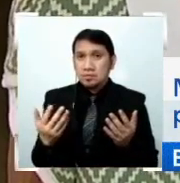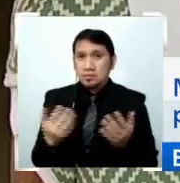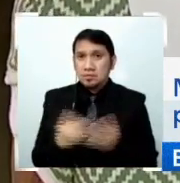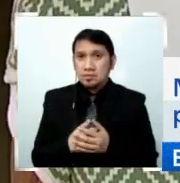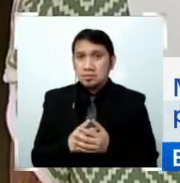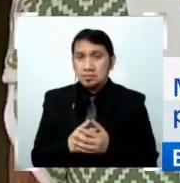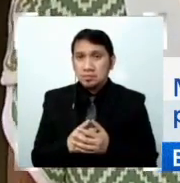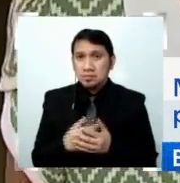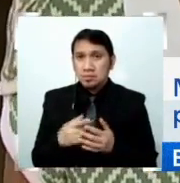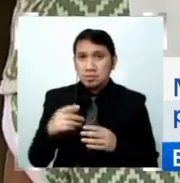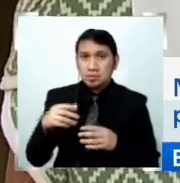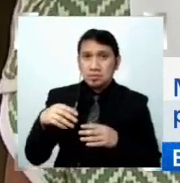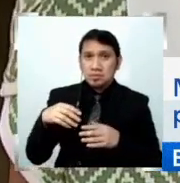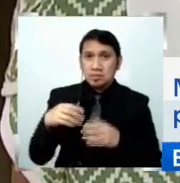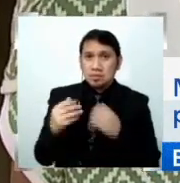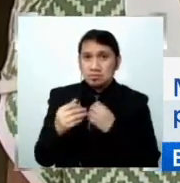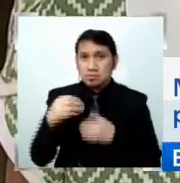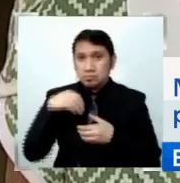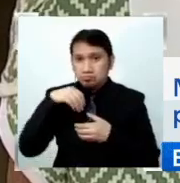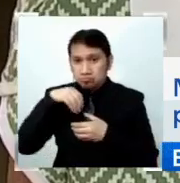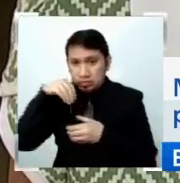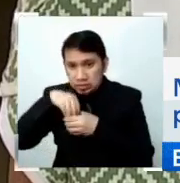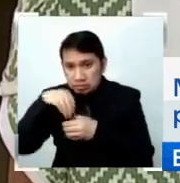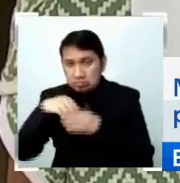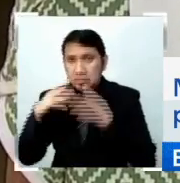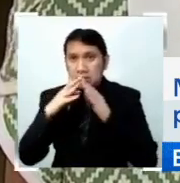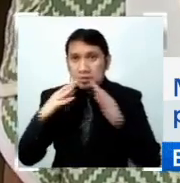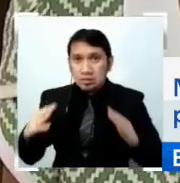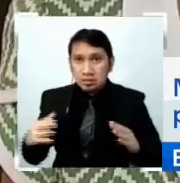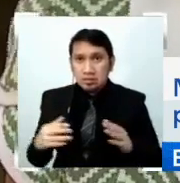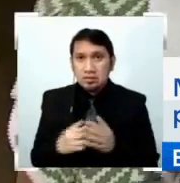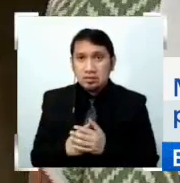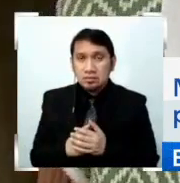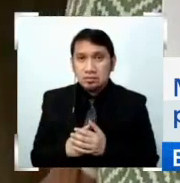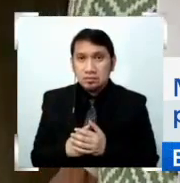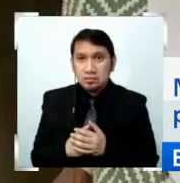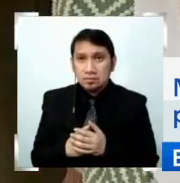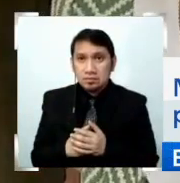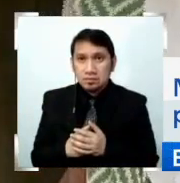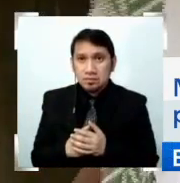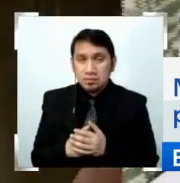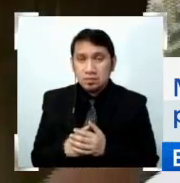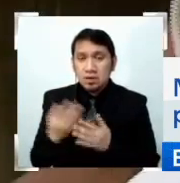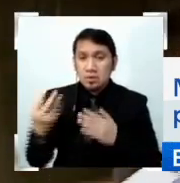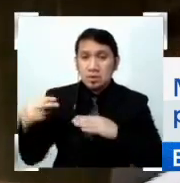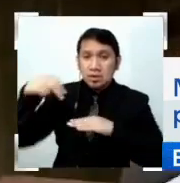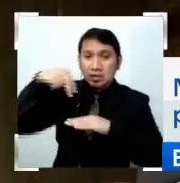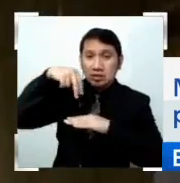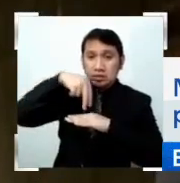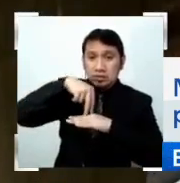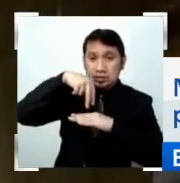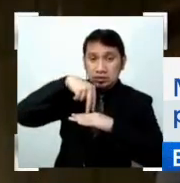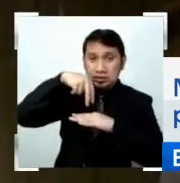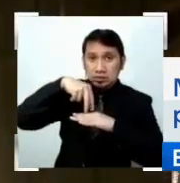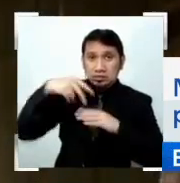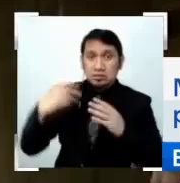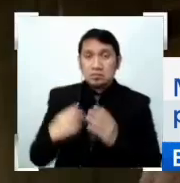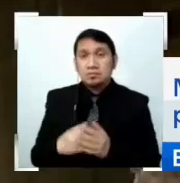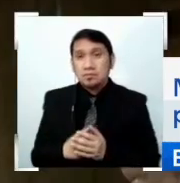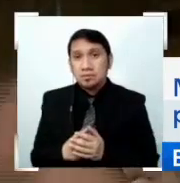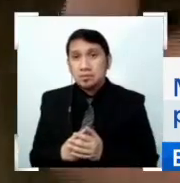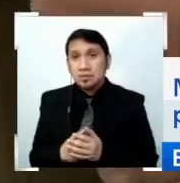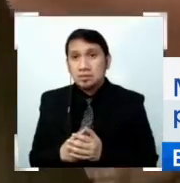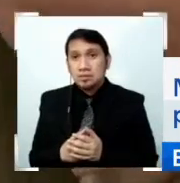loob. Kuwidi ko. Nagtayo ako kasi datong ganito